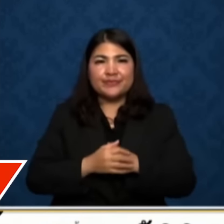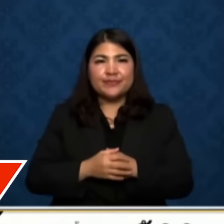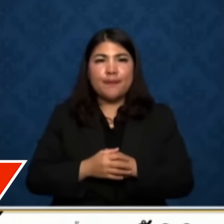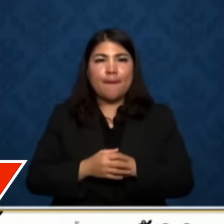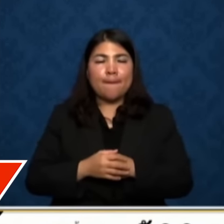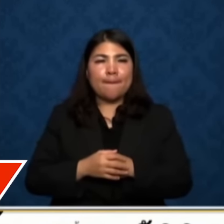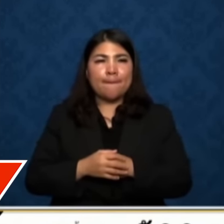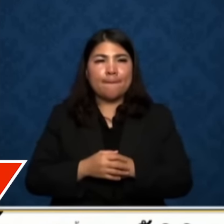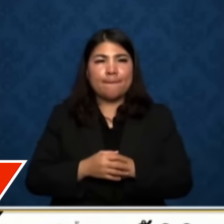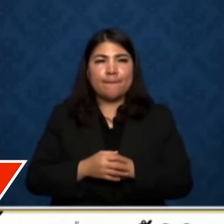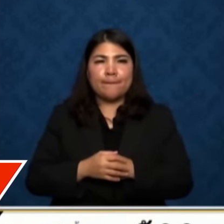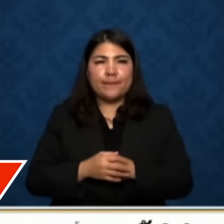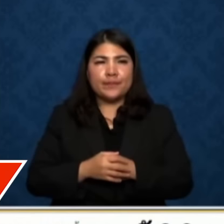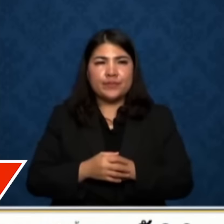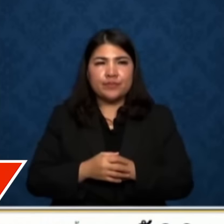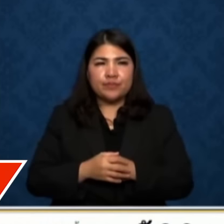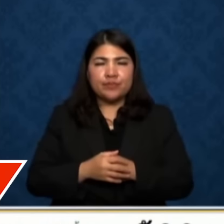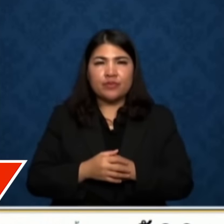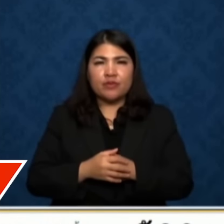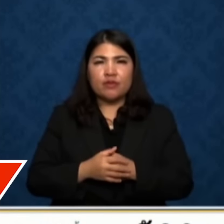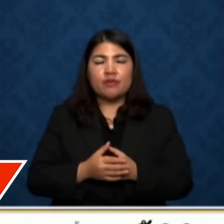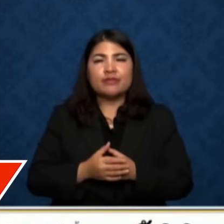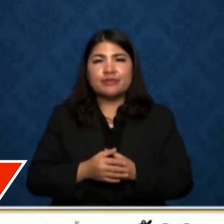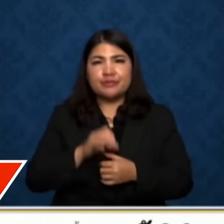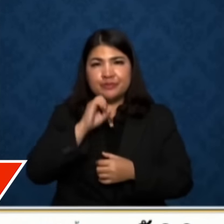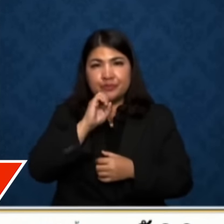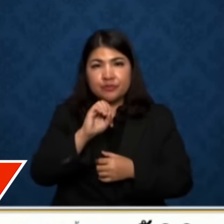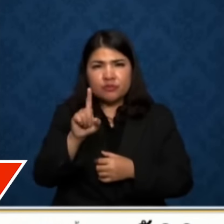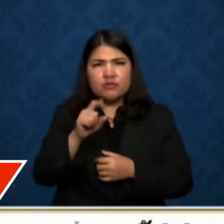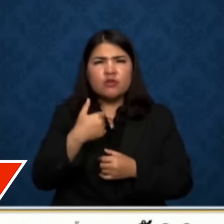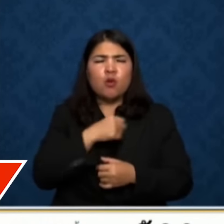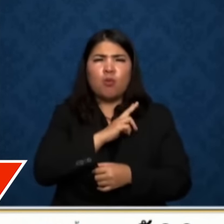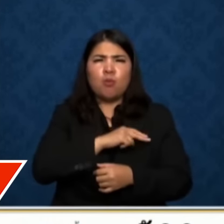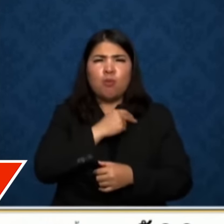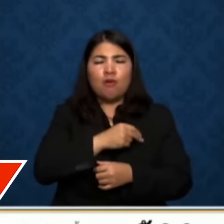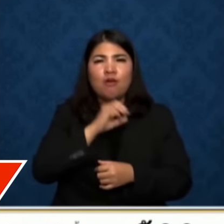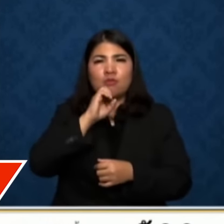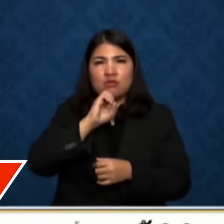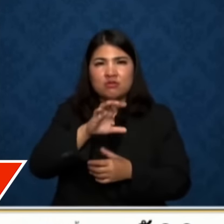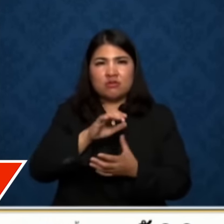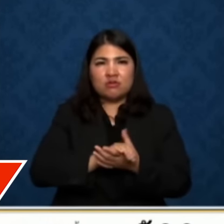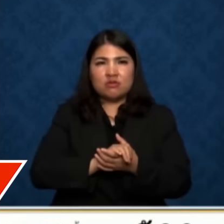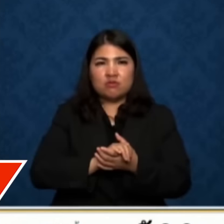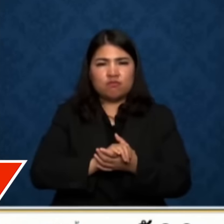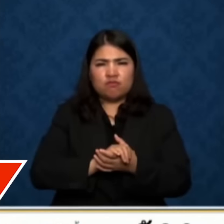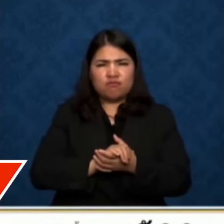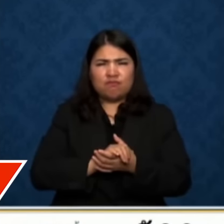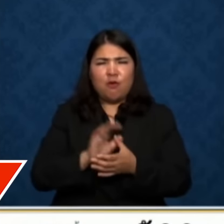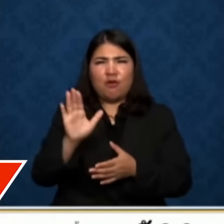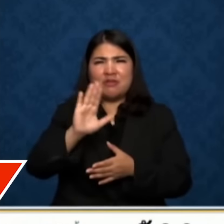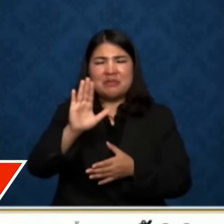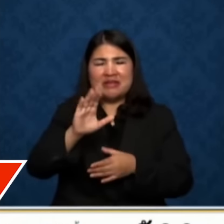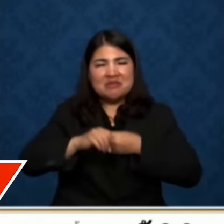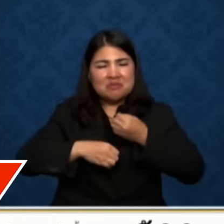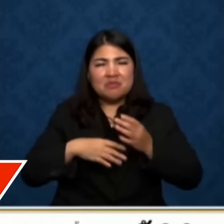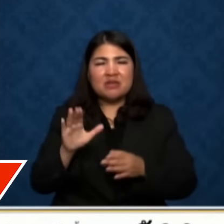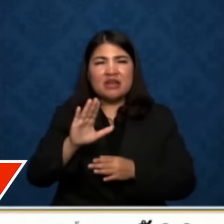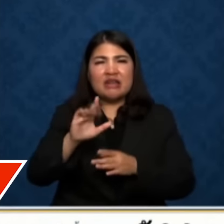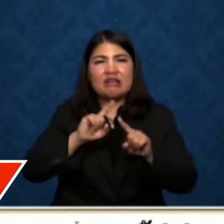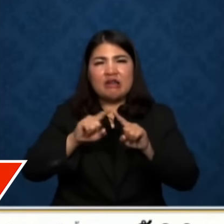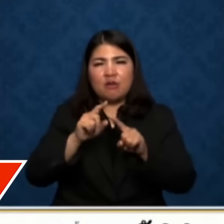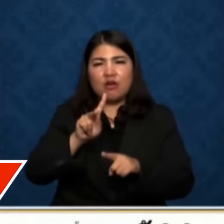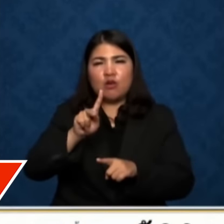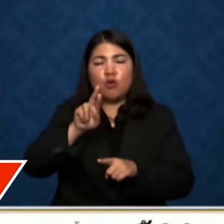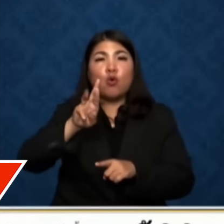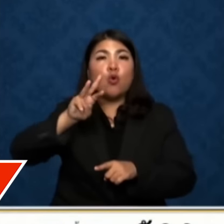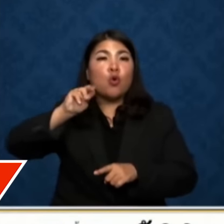สาธารณชนแบบนี้นะครับว่าอ้าวคุณหมอบอกว่าคุณหมอไม่ได้ให้ความเห็นแบบนั้นแต่ราชทัณฑ์บอกว่